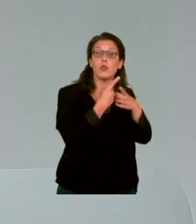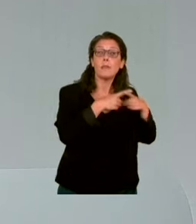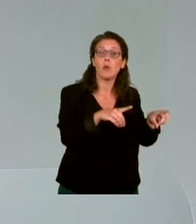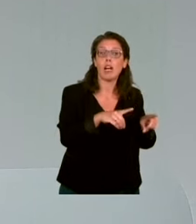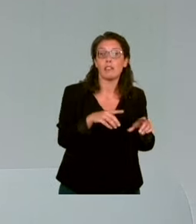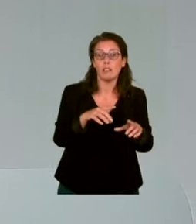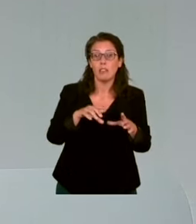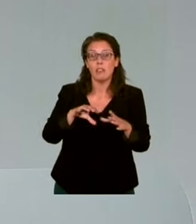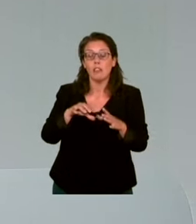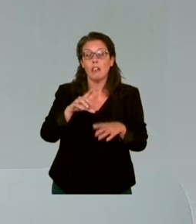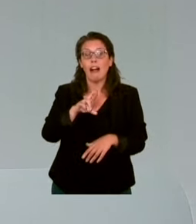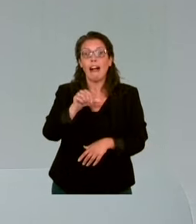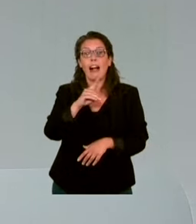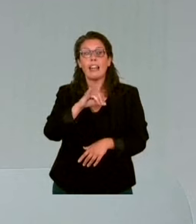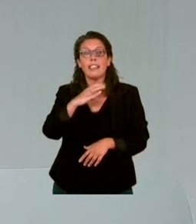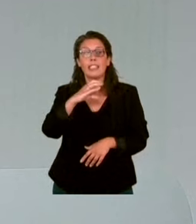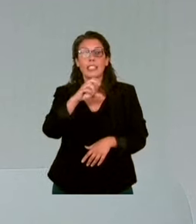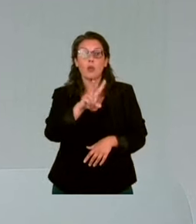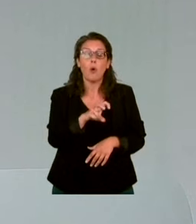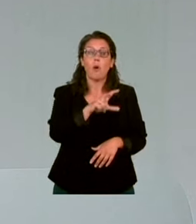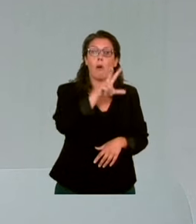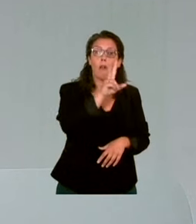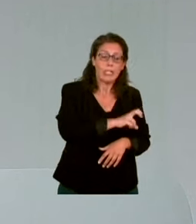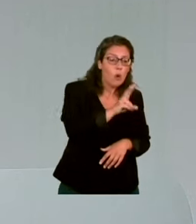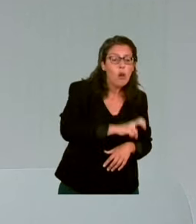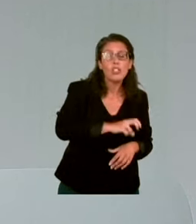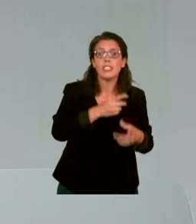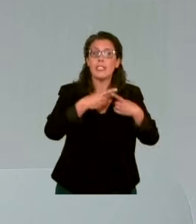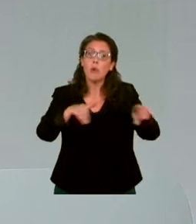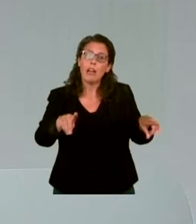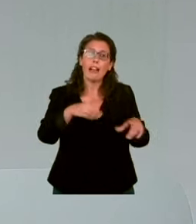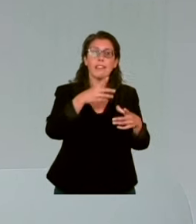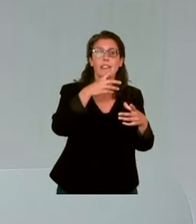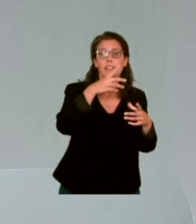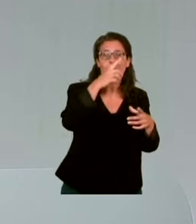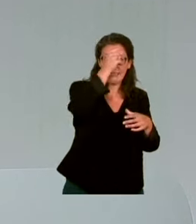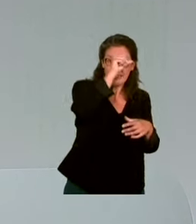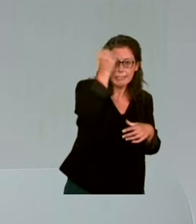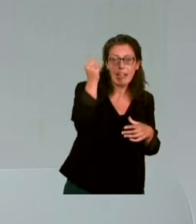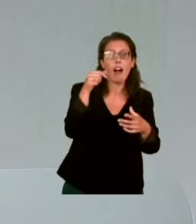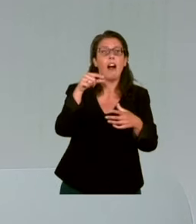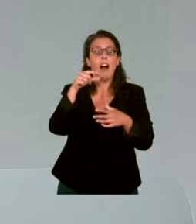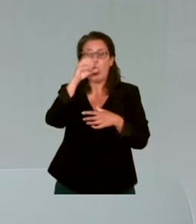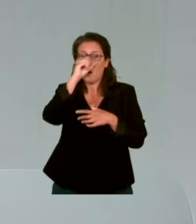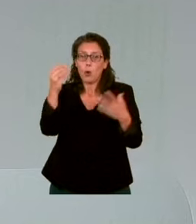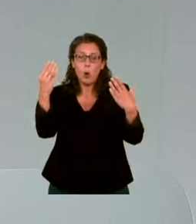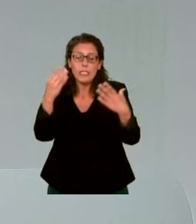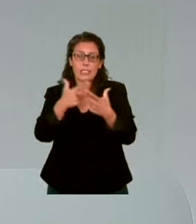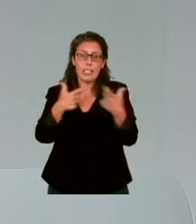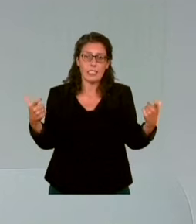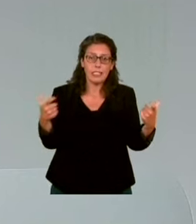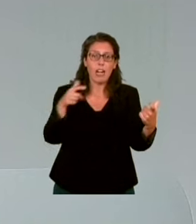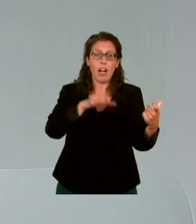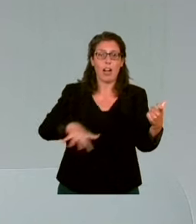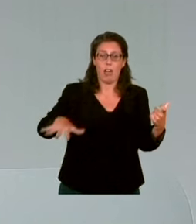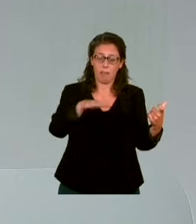radicaux, des écologistes, des démocrates chrétiens, des gaullistes, et plus largement que beaucoup de nos